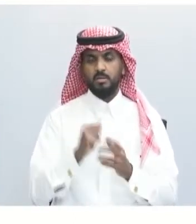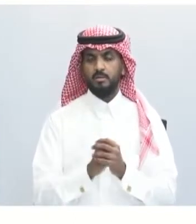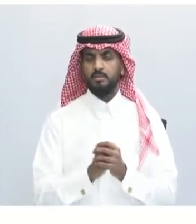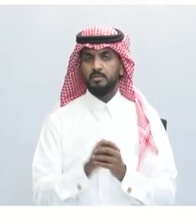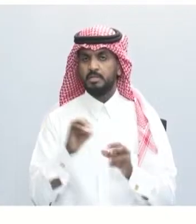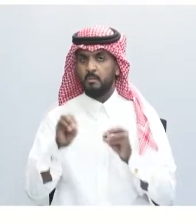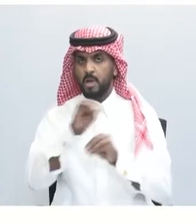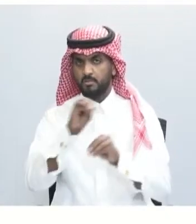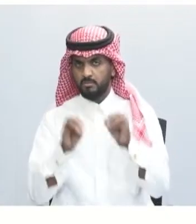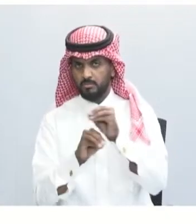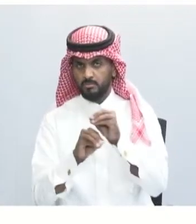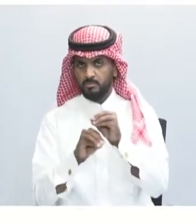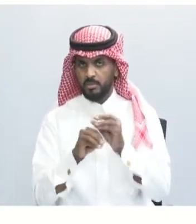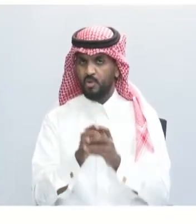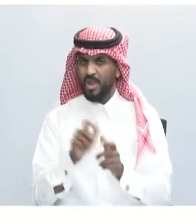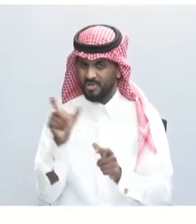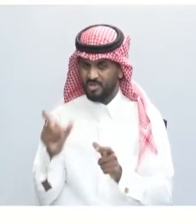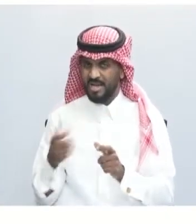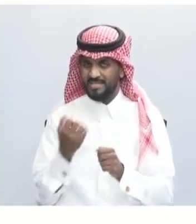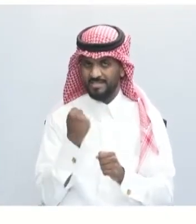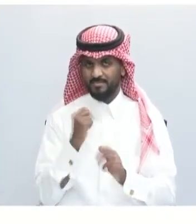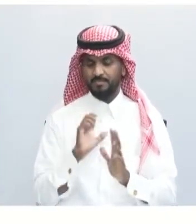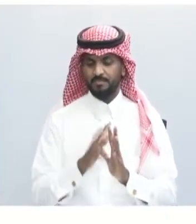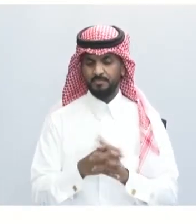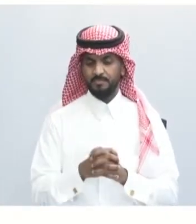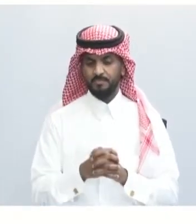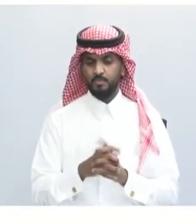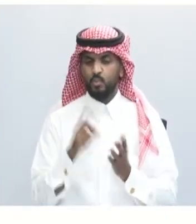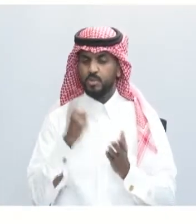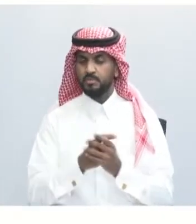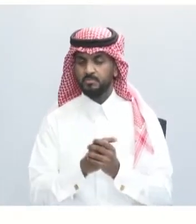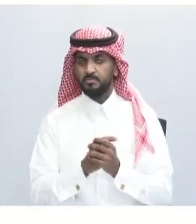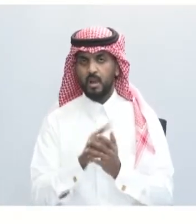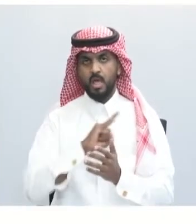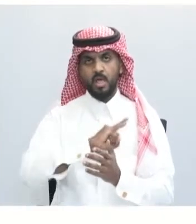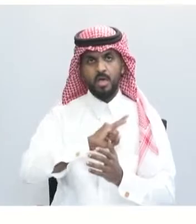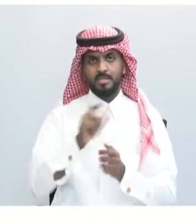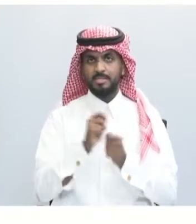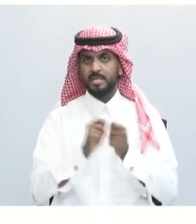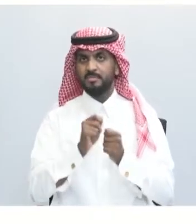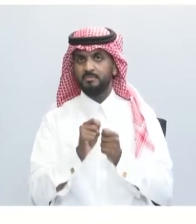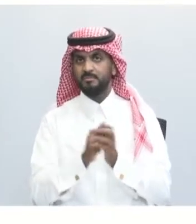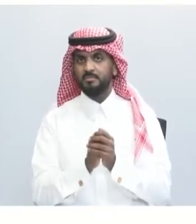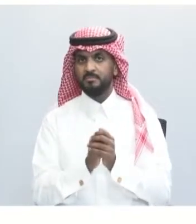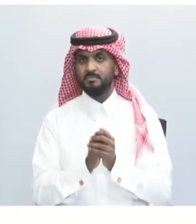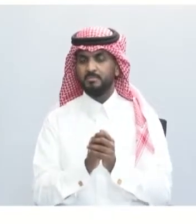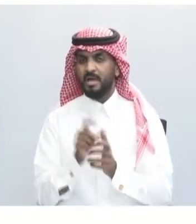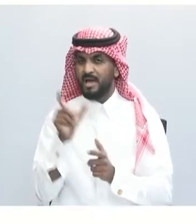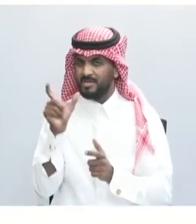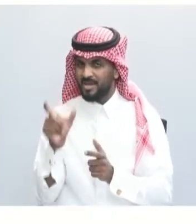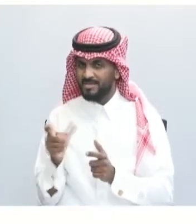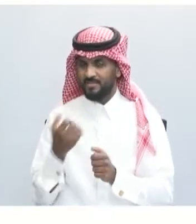تتبادل الادوات الشخصيه لذا يجب عدم استخدام ادوات الاخرين الشخصيه